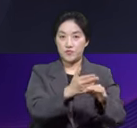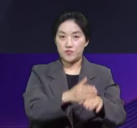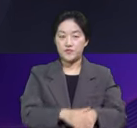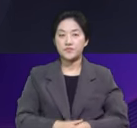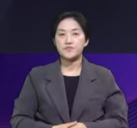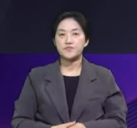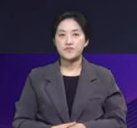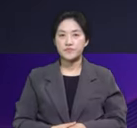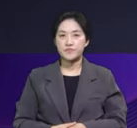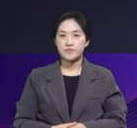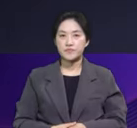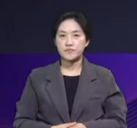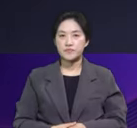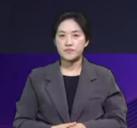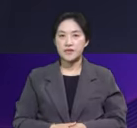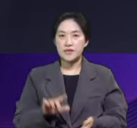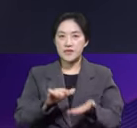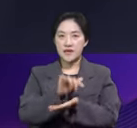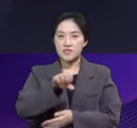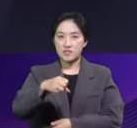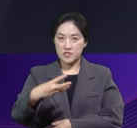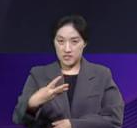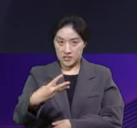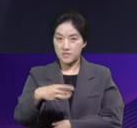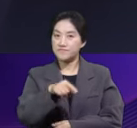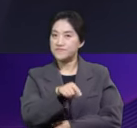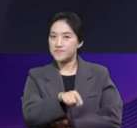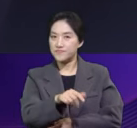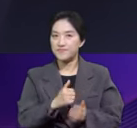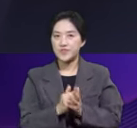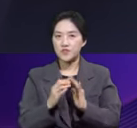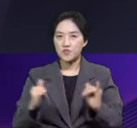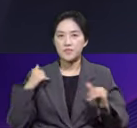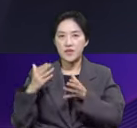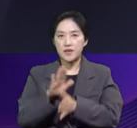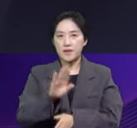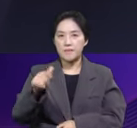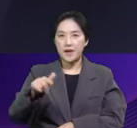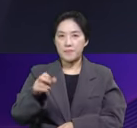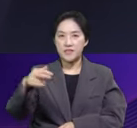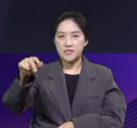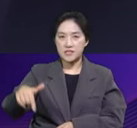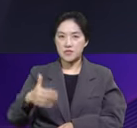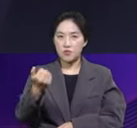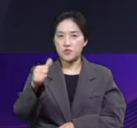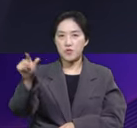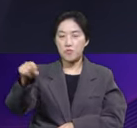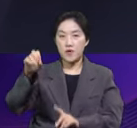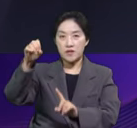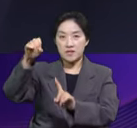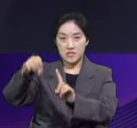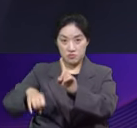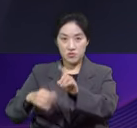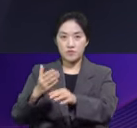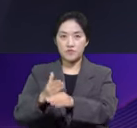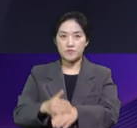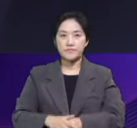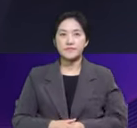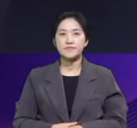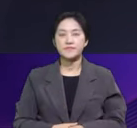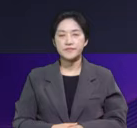있습니다. 서울 강서 을 지역으로 가볼까요? 국민의힘 박민식 후보 55%로 현재 선두를 달리고